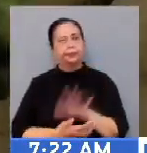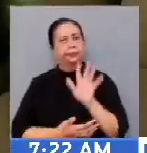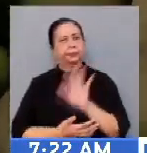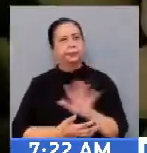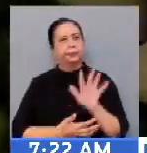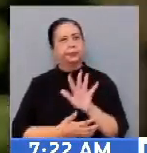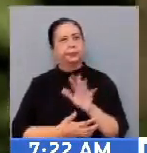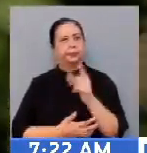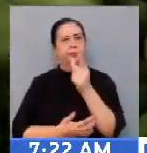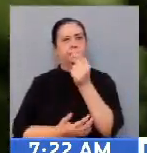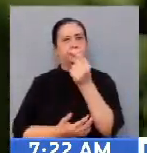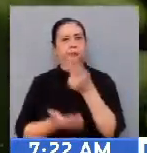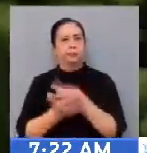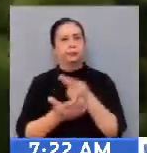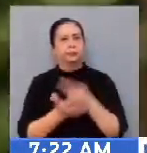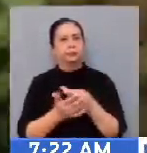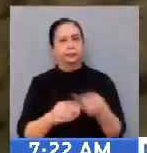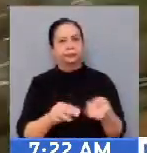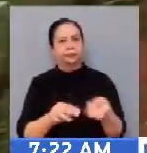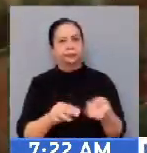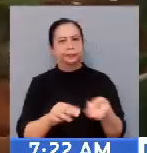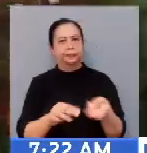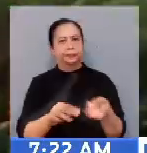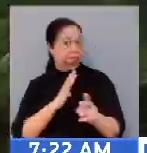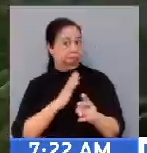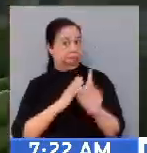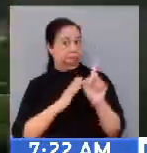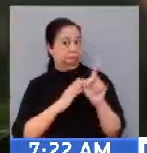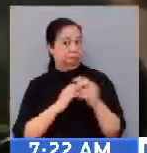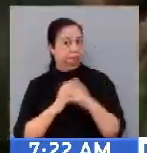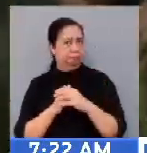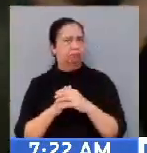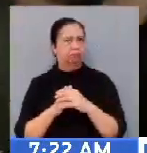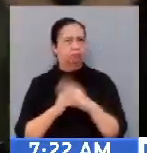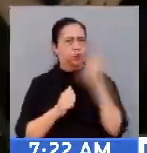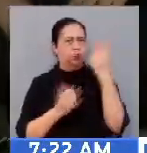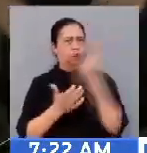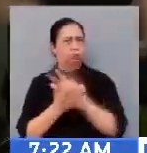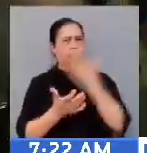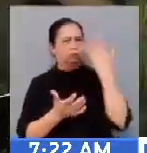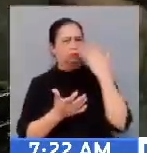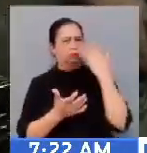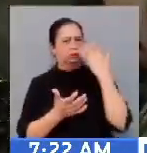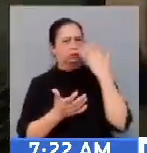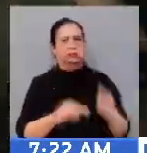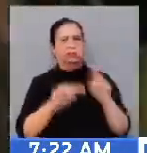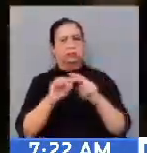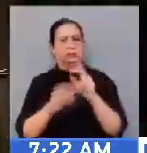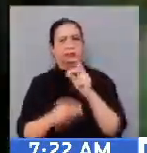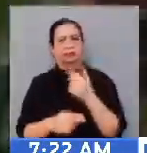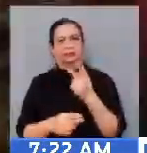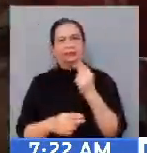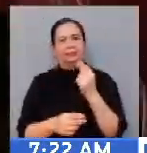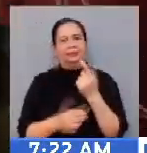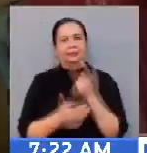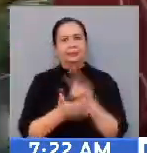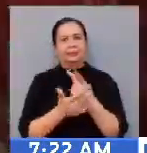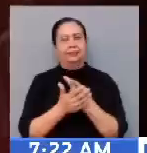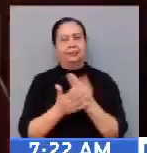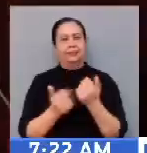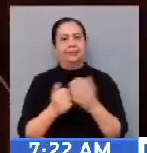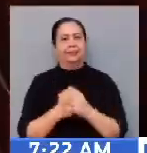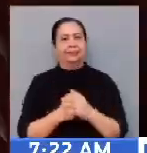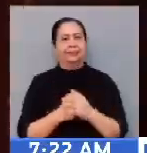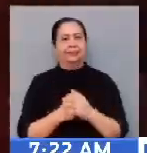Ano po, 20 pesos per kilo. Per kilo. Okay lang pa yan? 2 weeks ago. 2 weeks ago. Yan, tumaas na po presyo ng patatas. 2 weeks ago, 20 pesos per kilo. Alamin naman natin